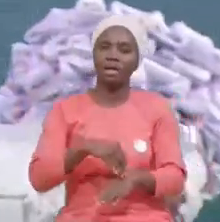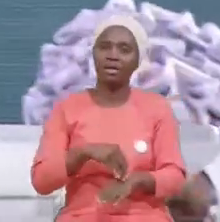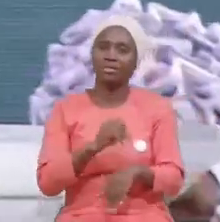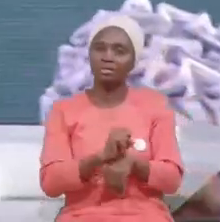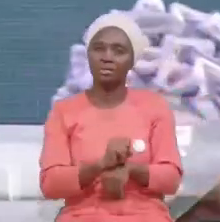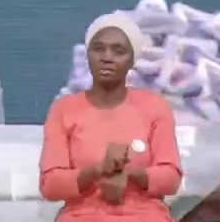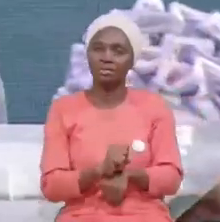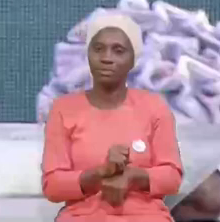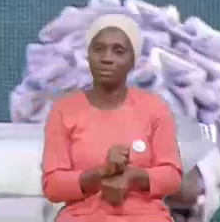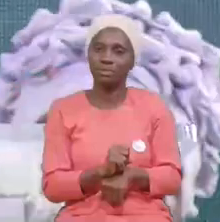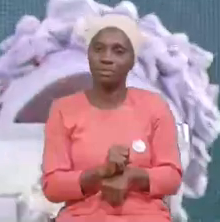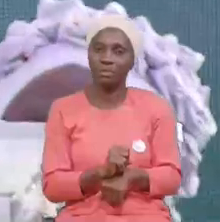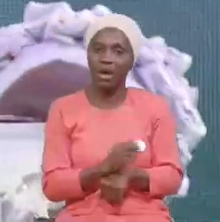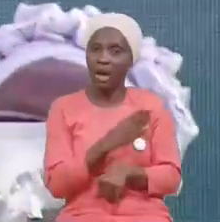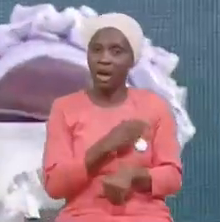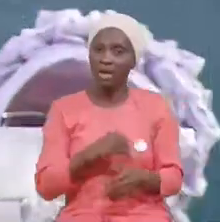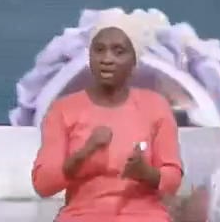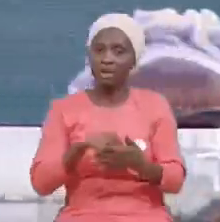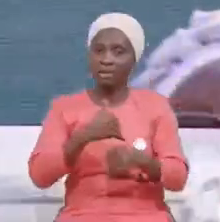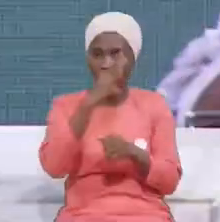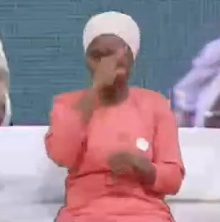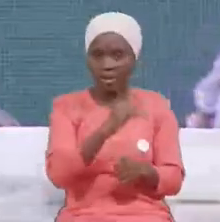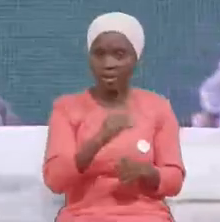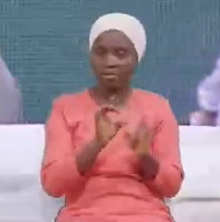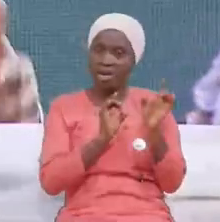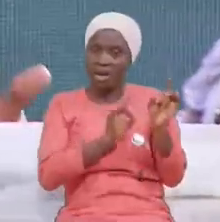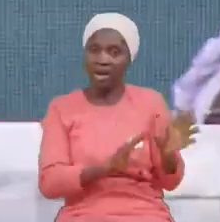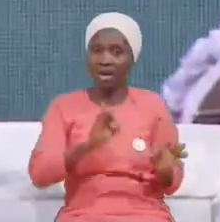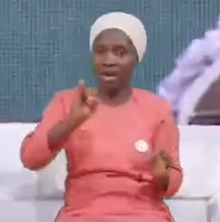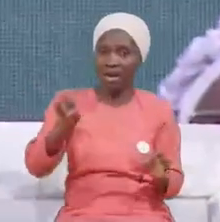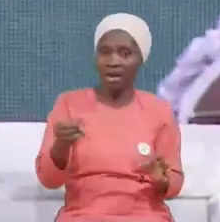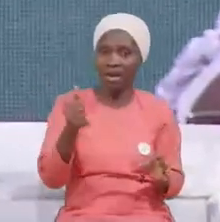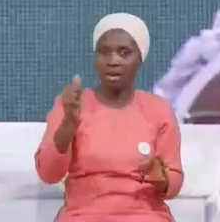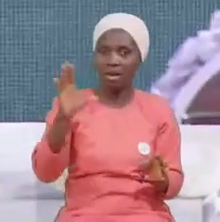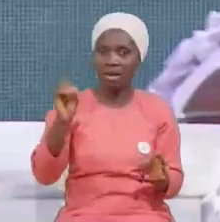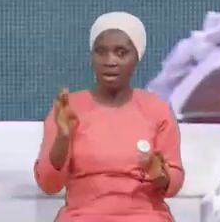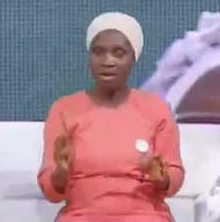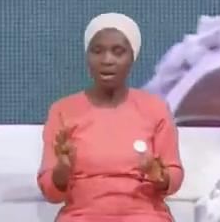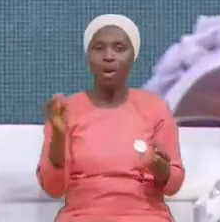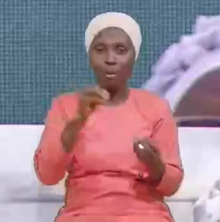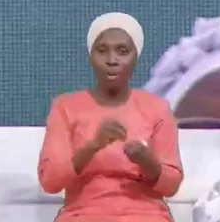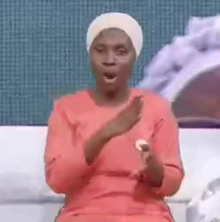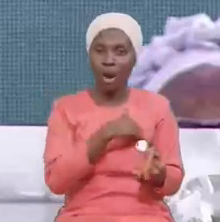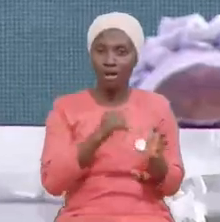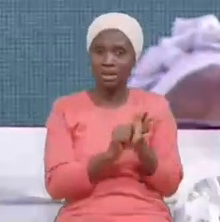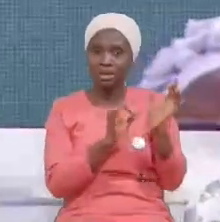Il a haï davantage. Et la reine a continué.